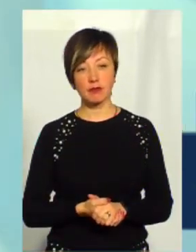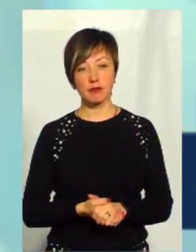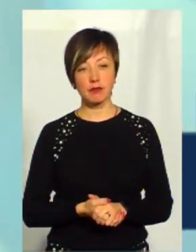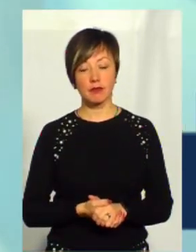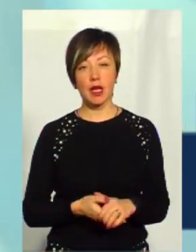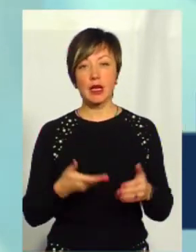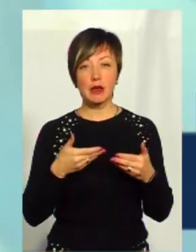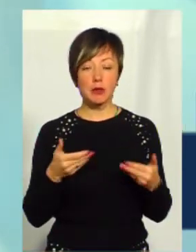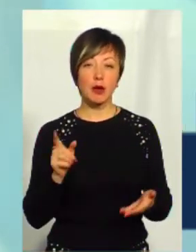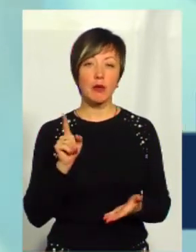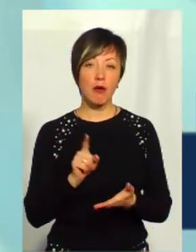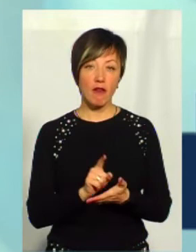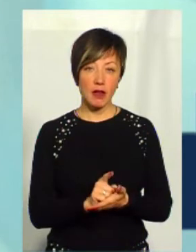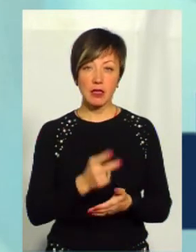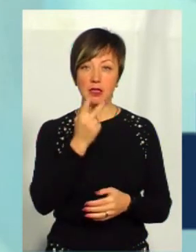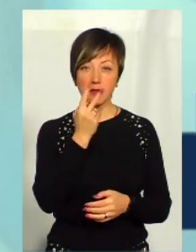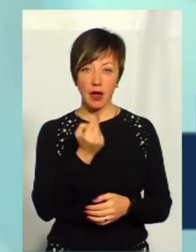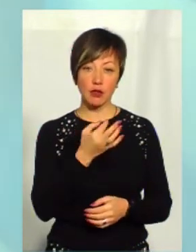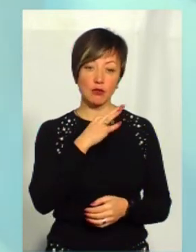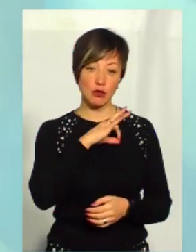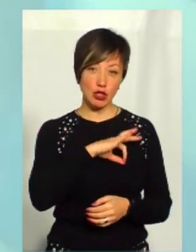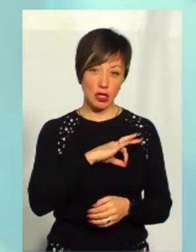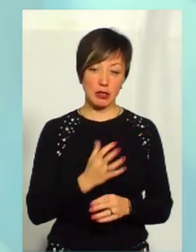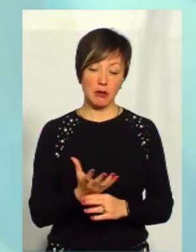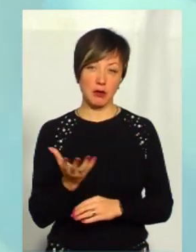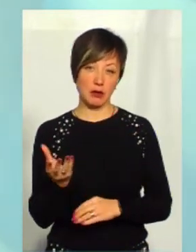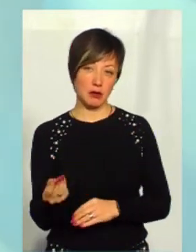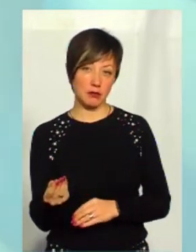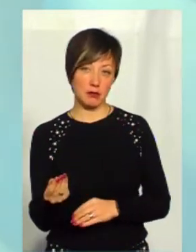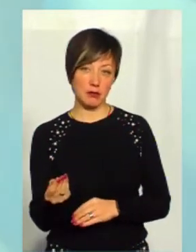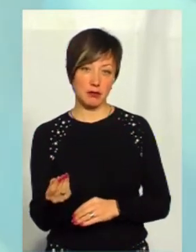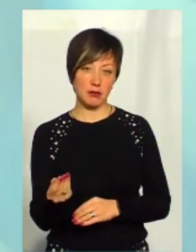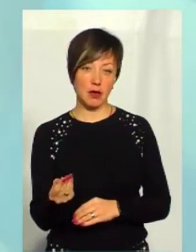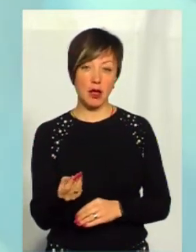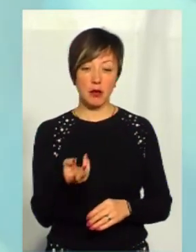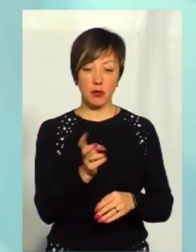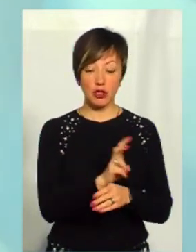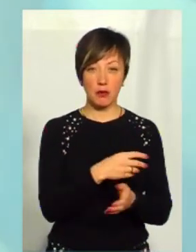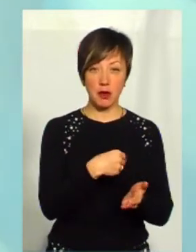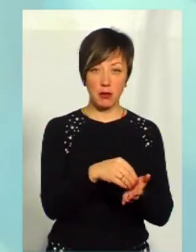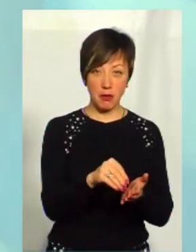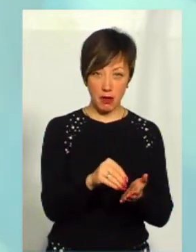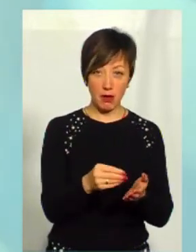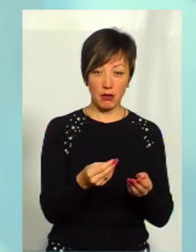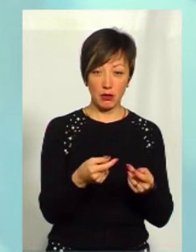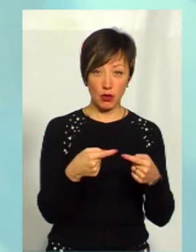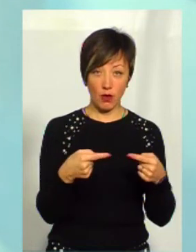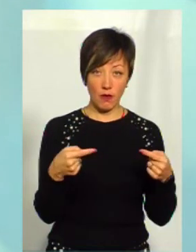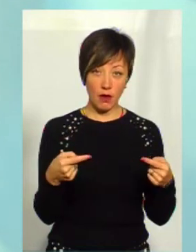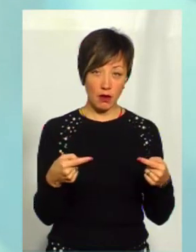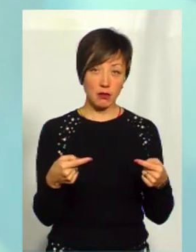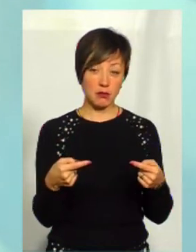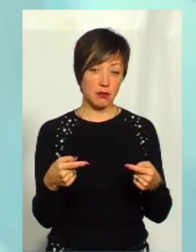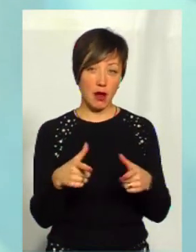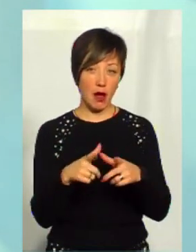так, звикати до того, що ми спожили, ми заплатили. Ми прийшли, придбали певний товар, а газ, природний газ, то є